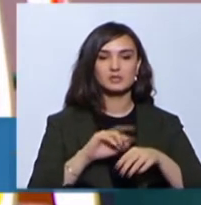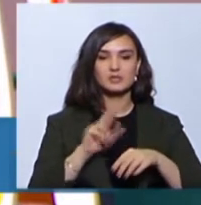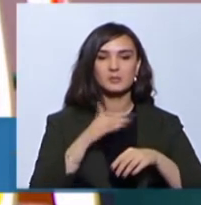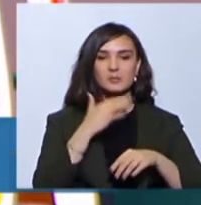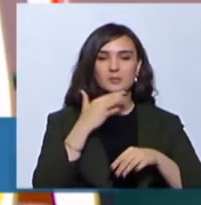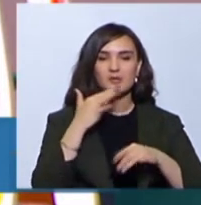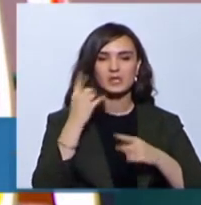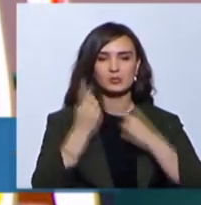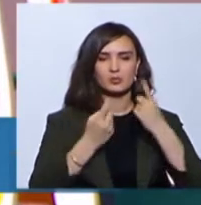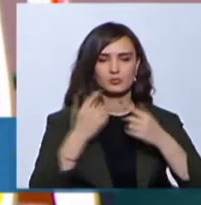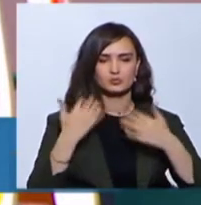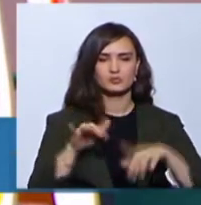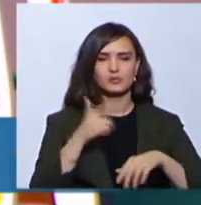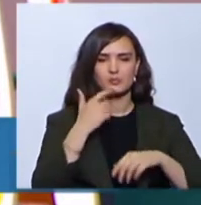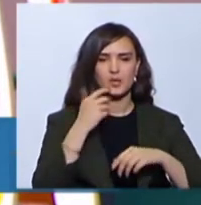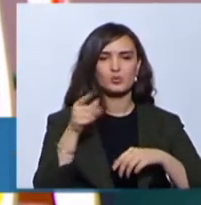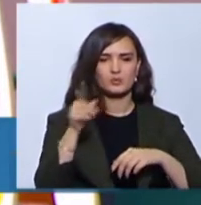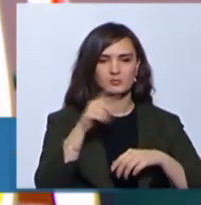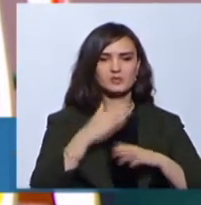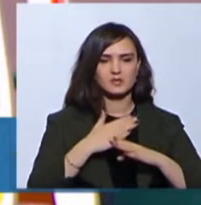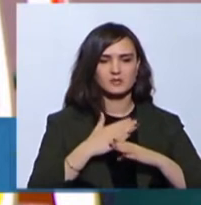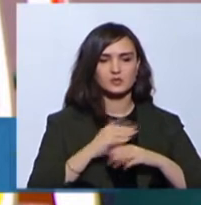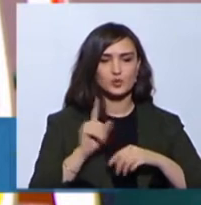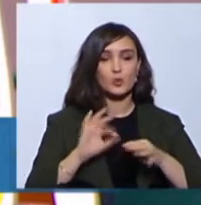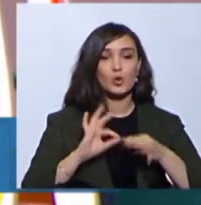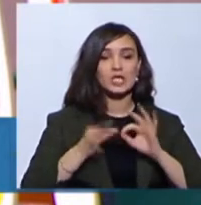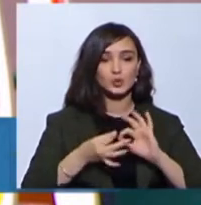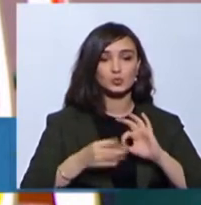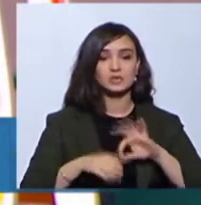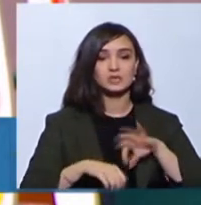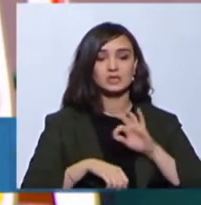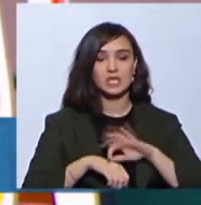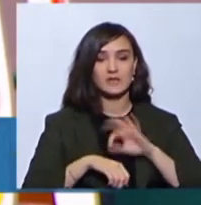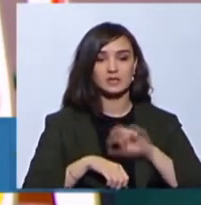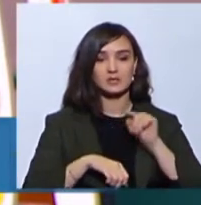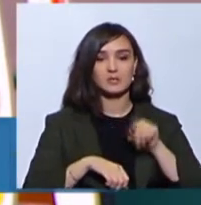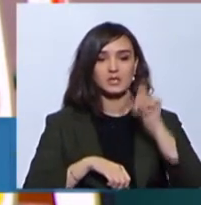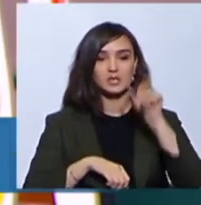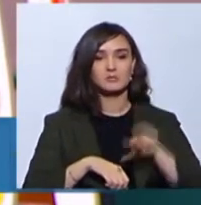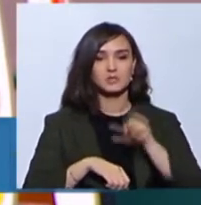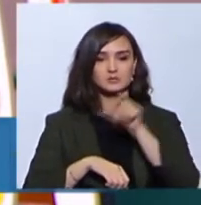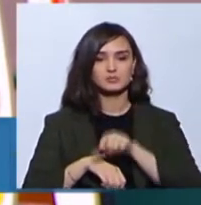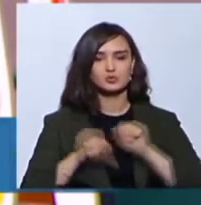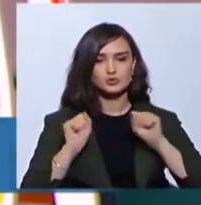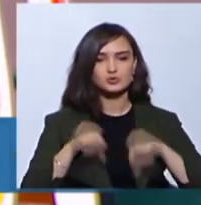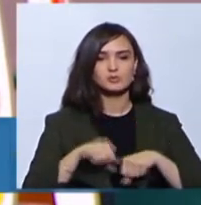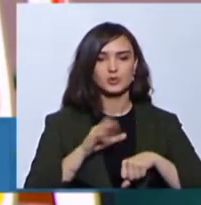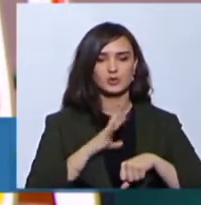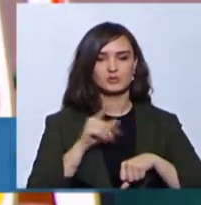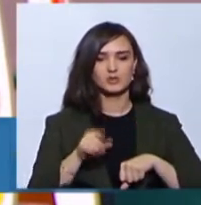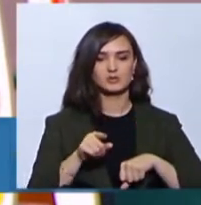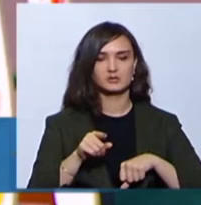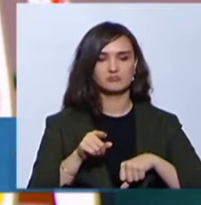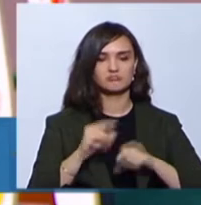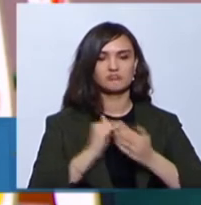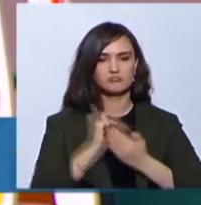ბევრი ინფორმაცია აქვს უკვე მაყურებელს, რომ კონკრეტული დაავადების დიაგნოზის მქონე ადამიანები შესაძლოა განვიხილოთ